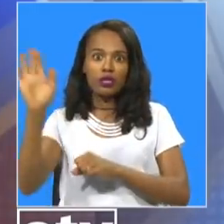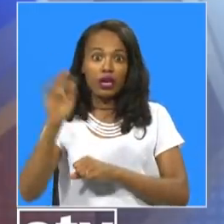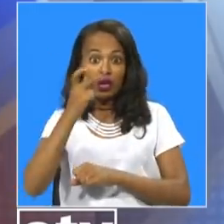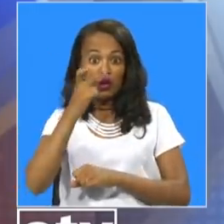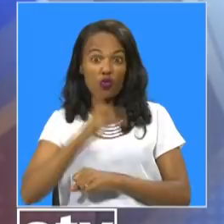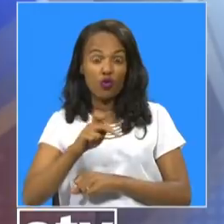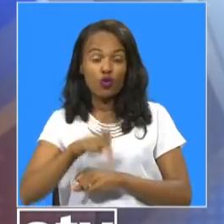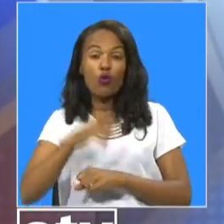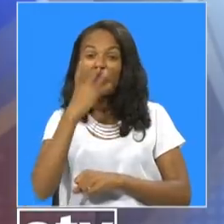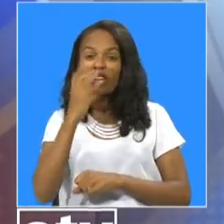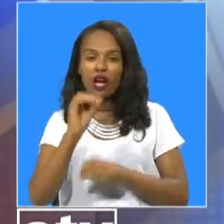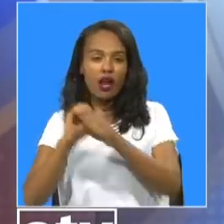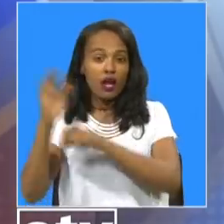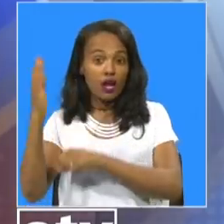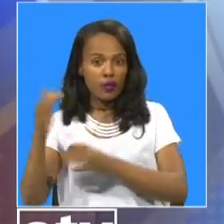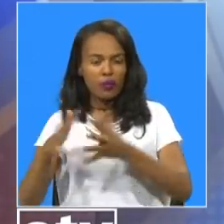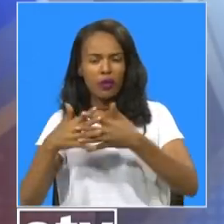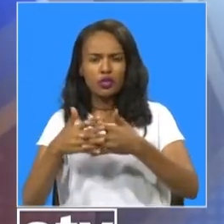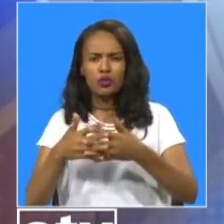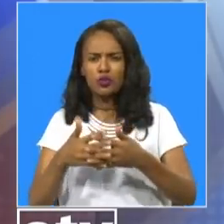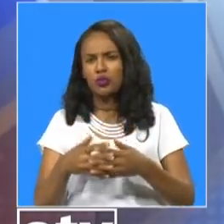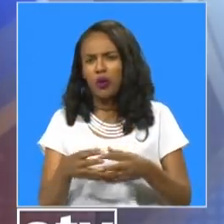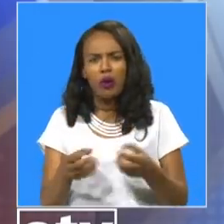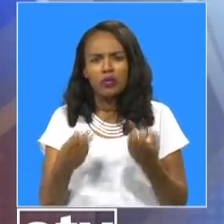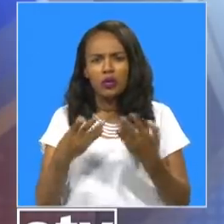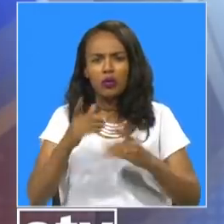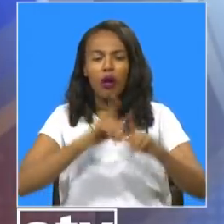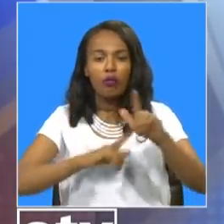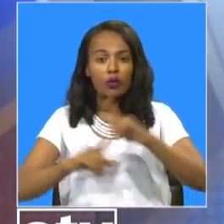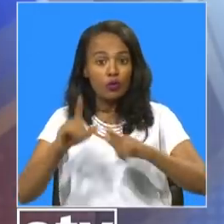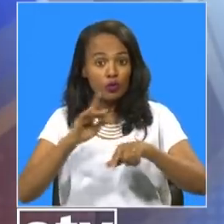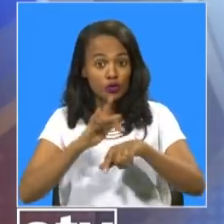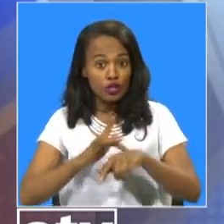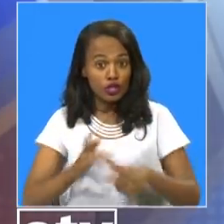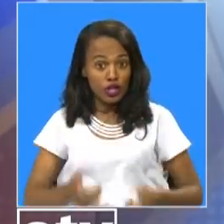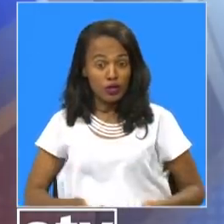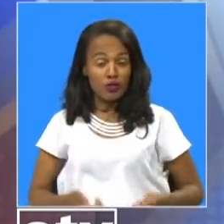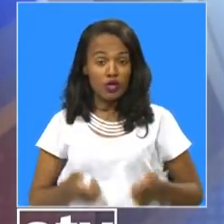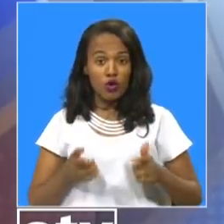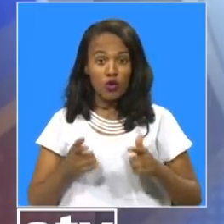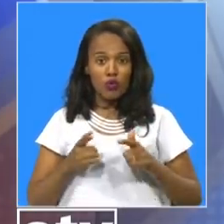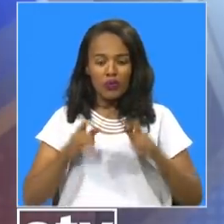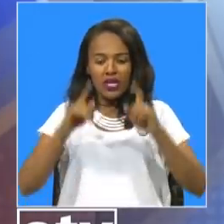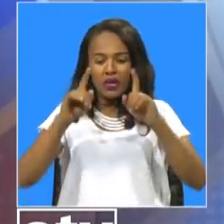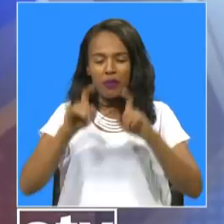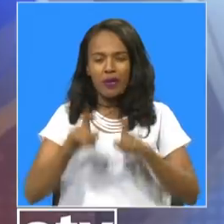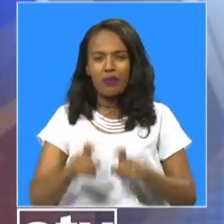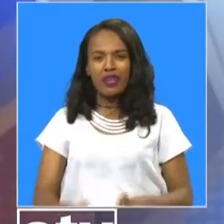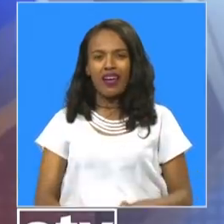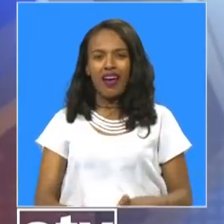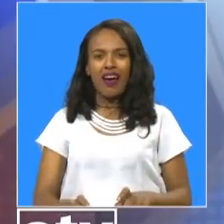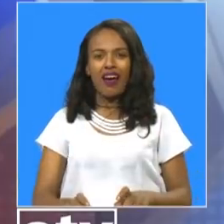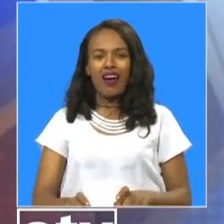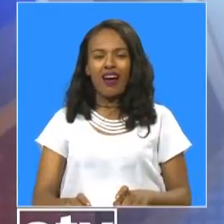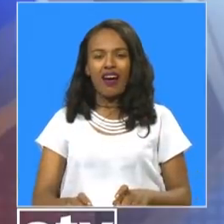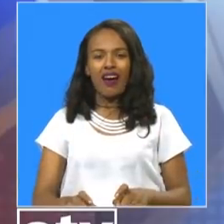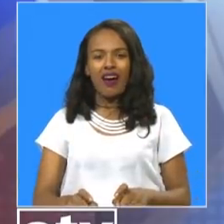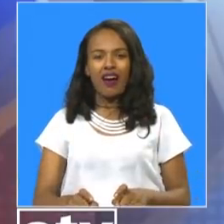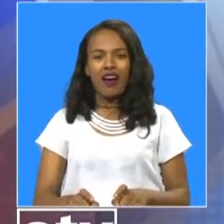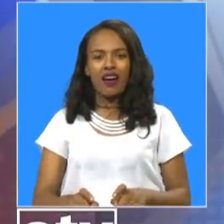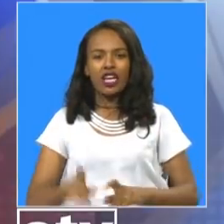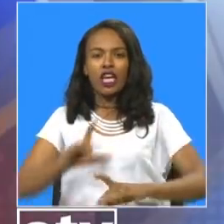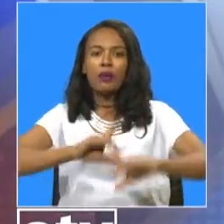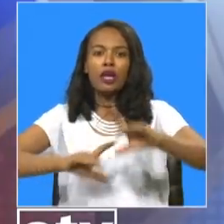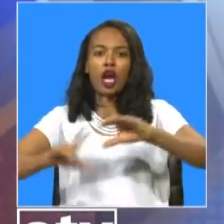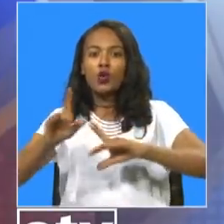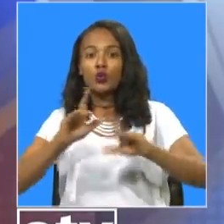አፍሪካ የምናሰራው። ማሽኖቹ በአብዛኛው ላብራቶሪዎቻችን ላይ ቢኖሩም የመመርመሪያ ሬጀንቱ ወይም